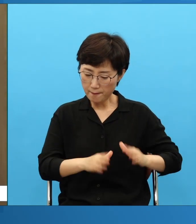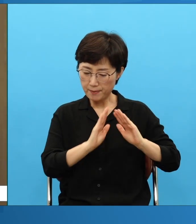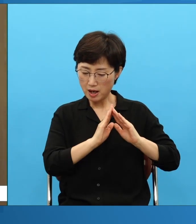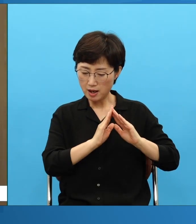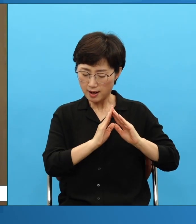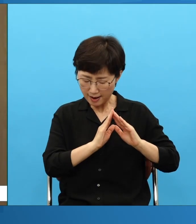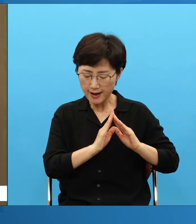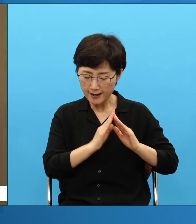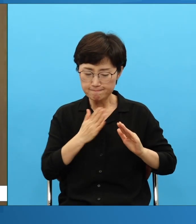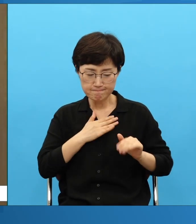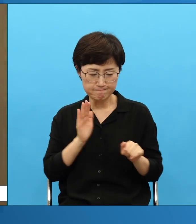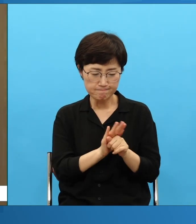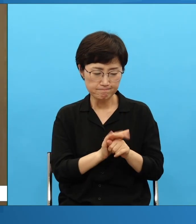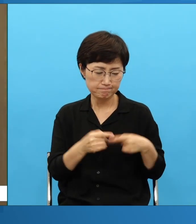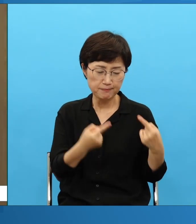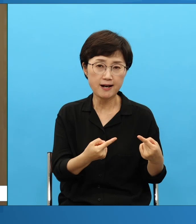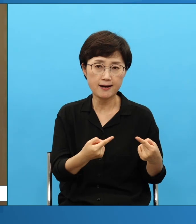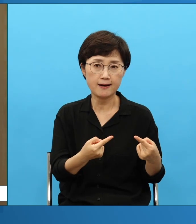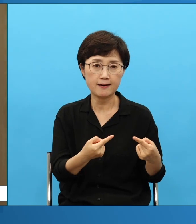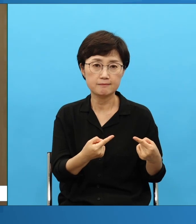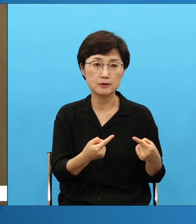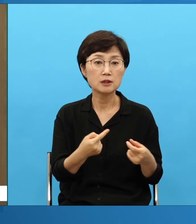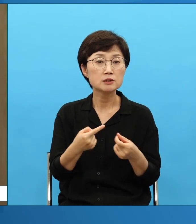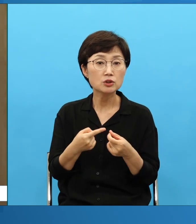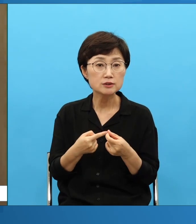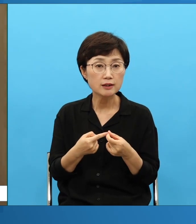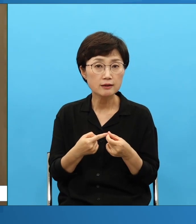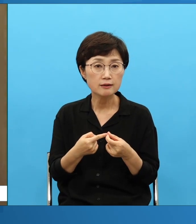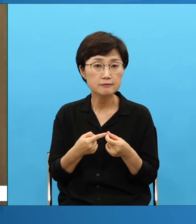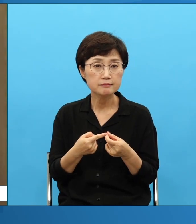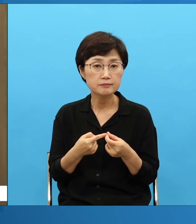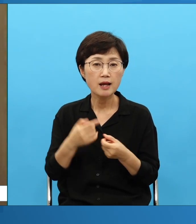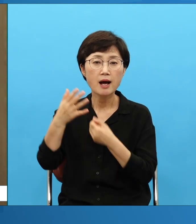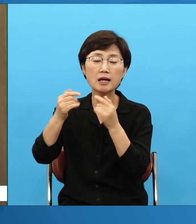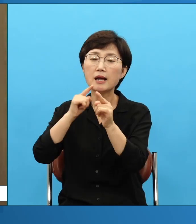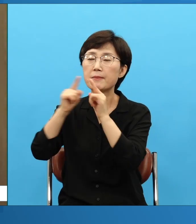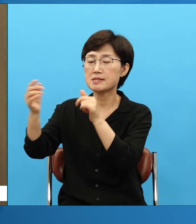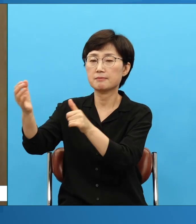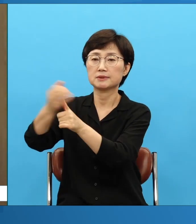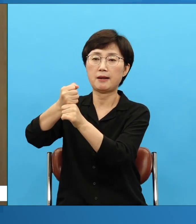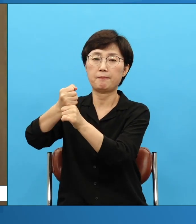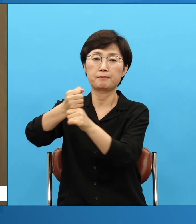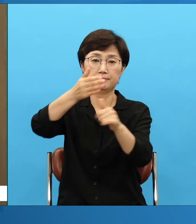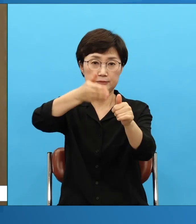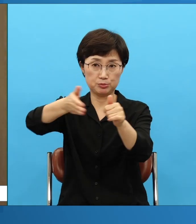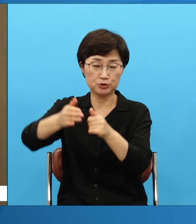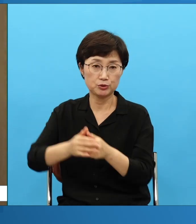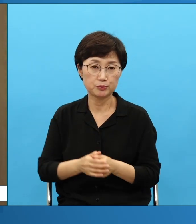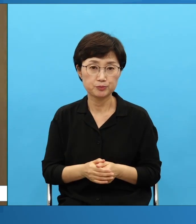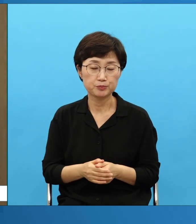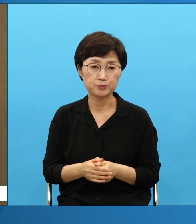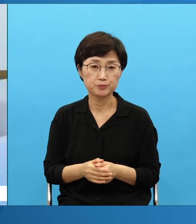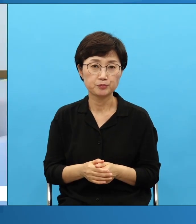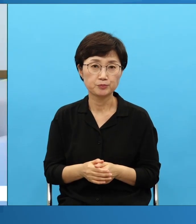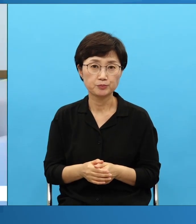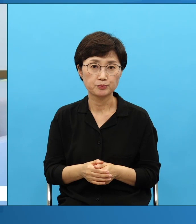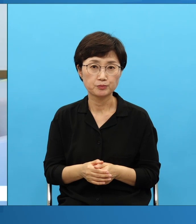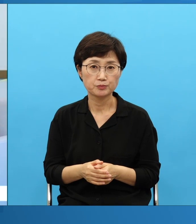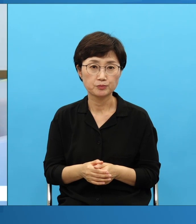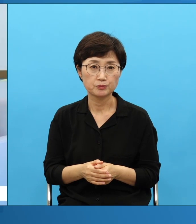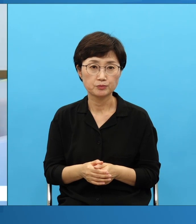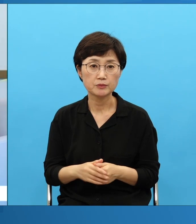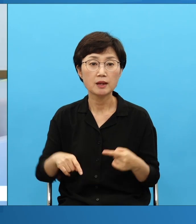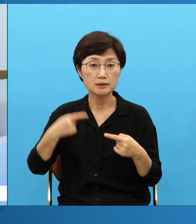거냐? 반드시 3개를 지킵니다. 첫째 뭐냐? 하나님의 말씀이 뭐냐? 붙잡습니다.